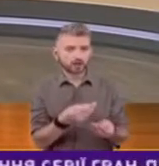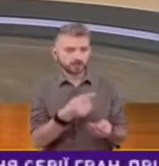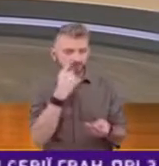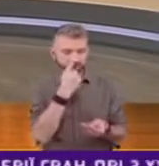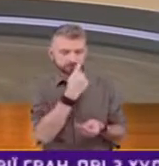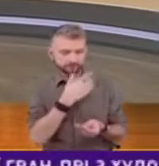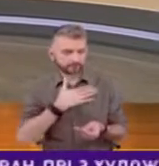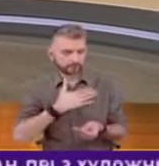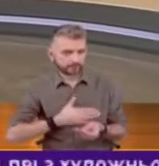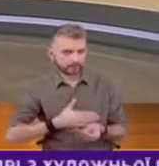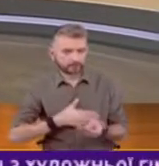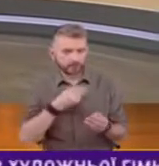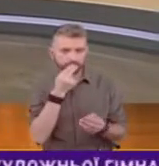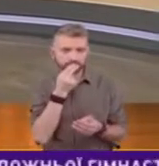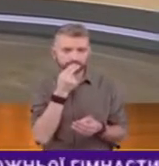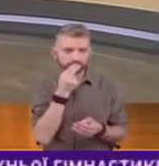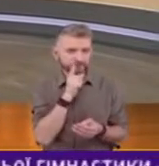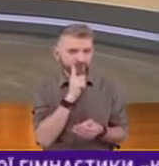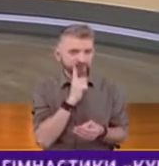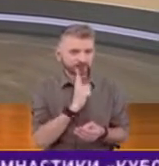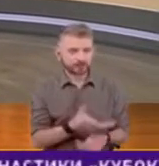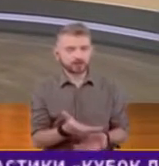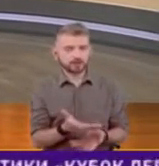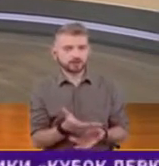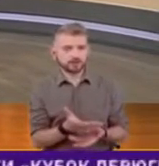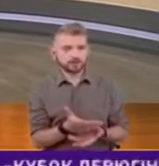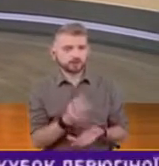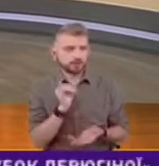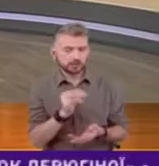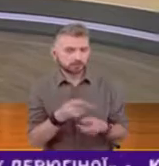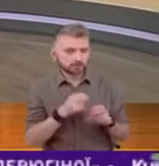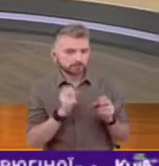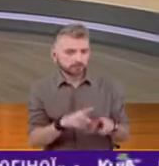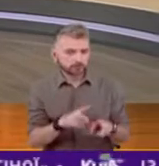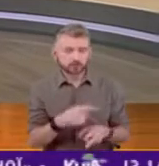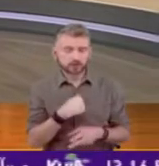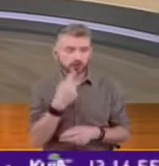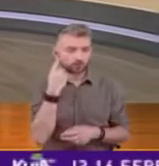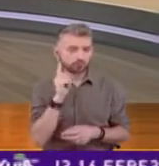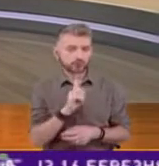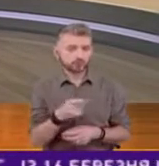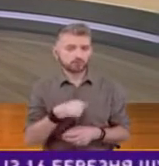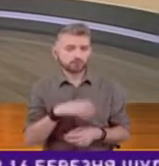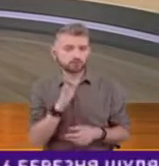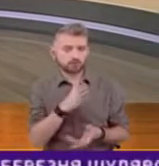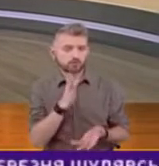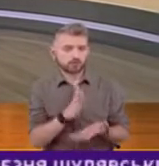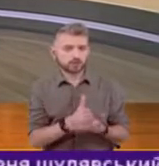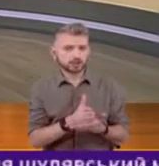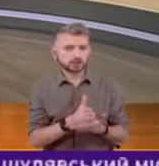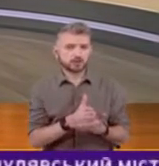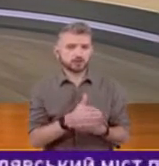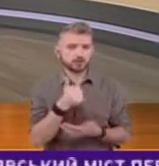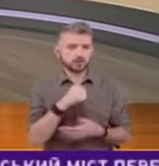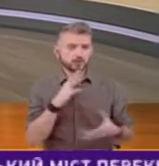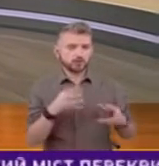візуально, і якісно, і відповідно смачно, і безпечно, то я впевнений, що ми матимемо